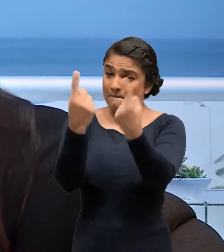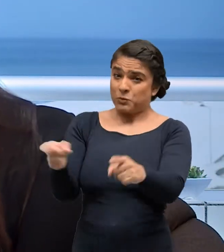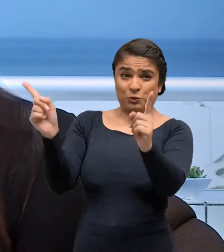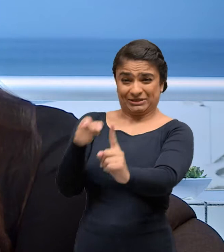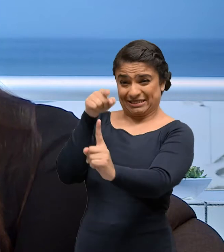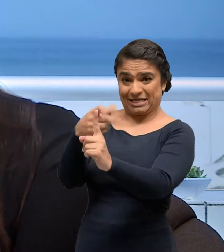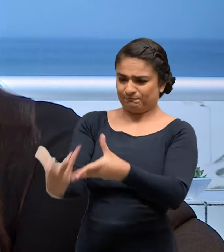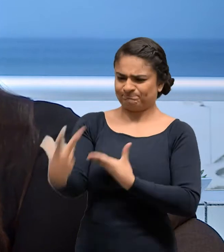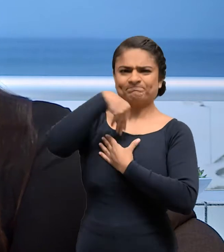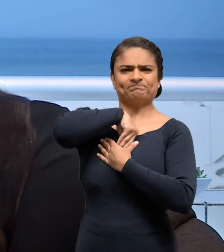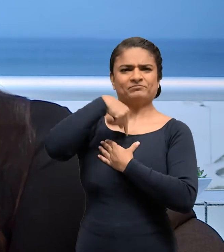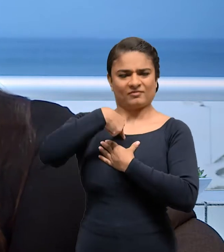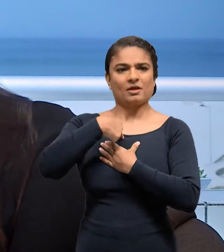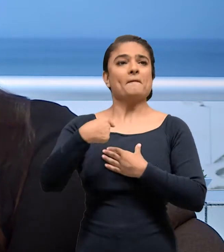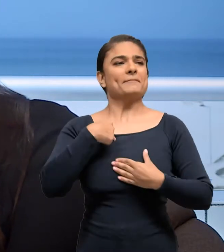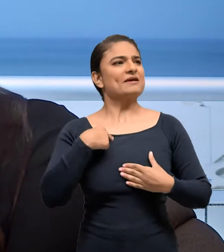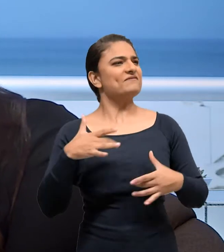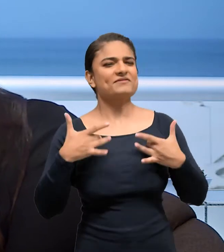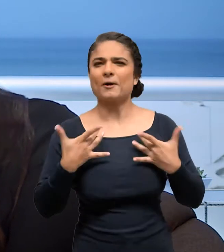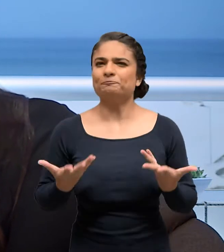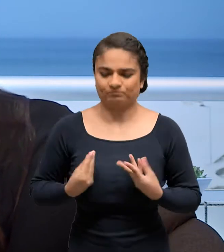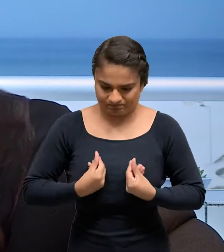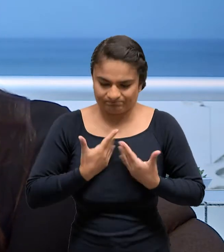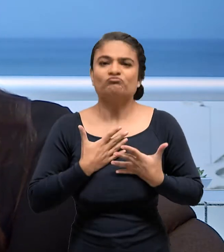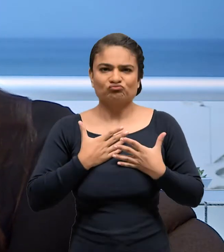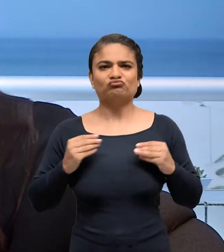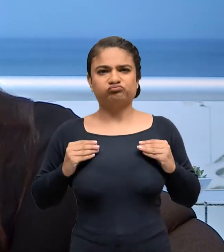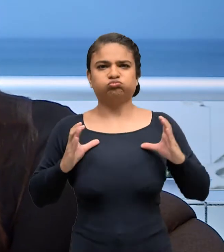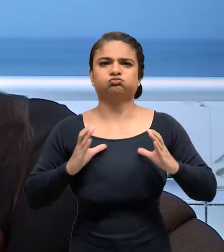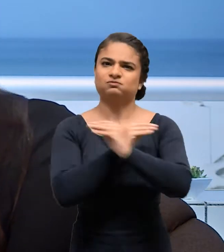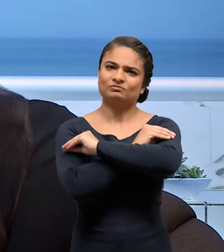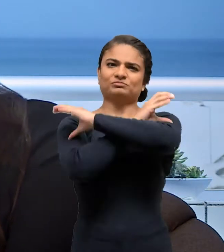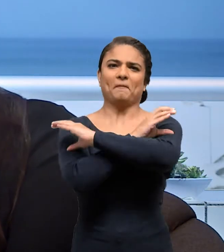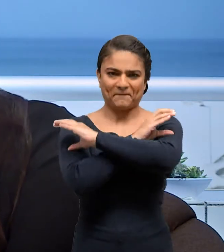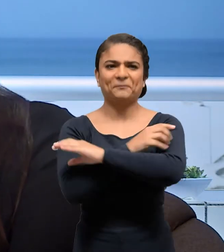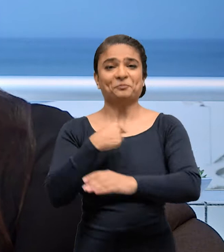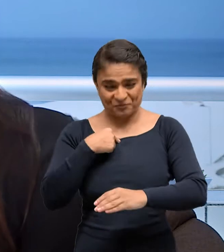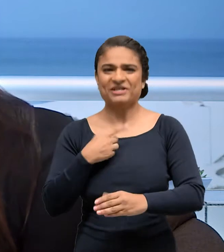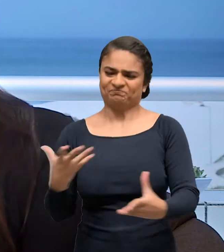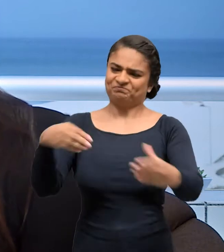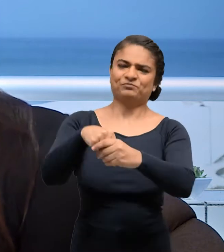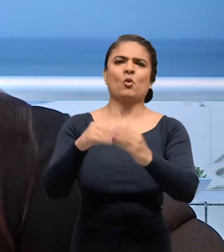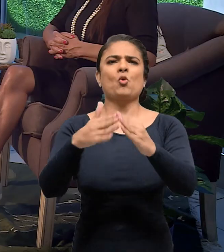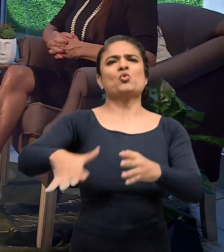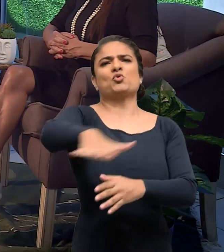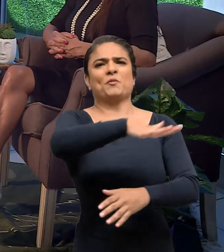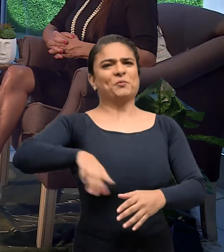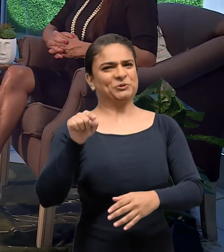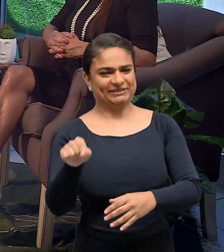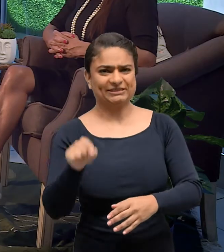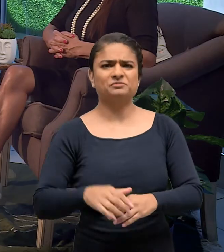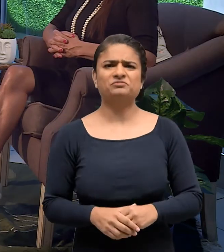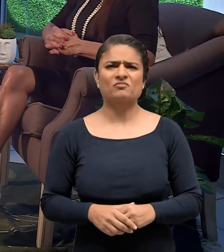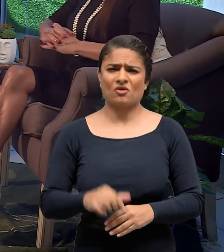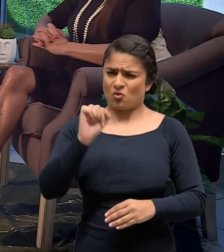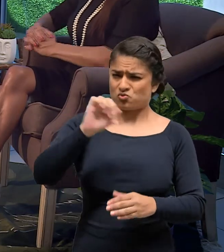lewe gespeel om myself te emancipate, but ook that I am part of the community. In your role